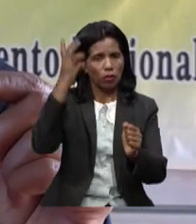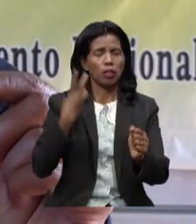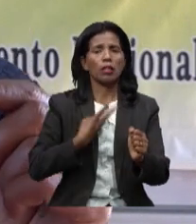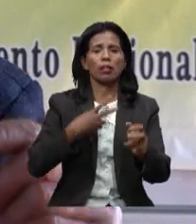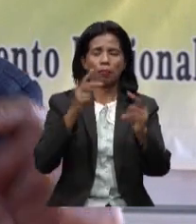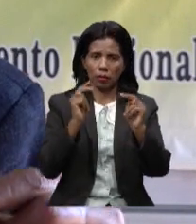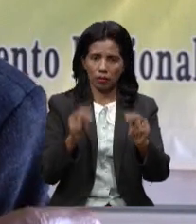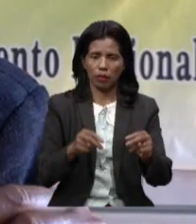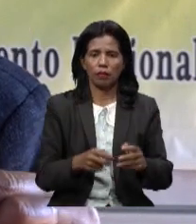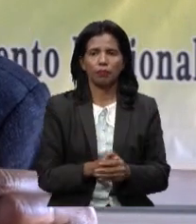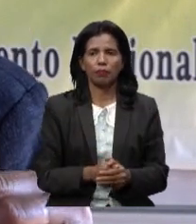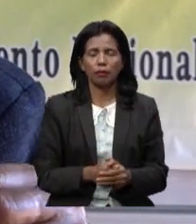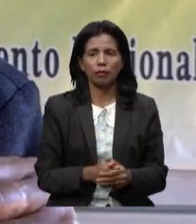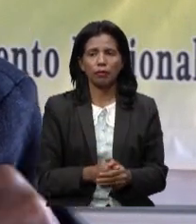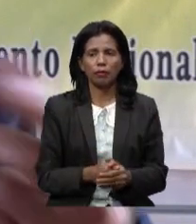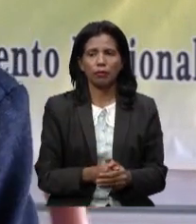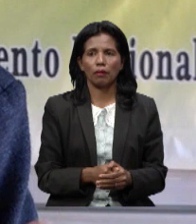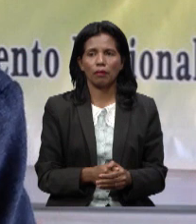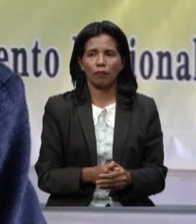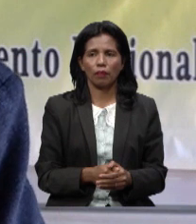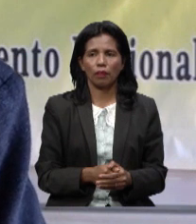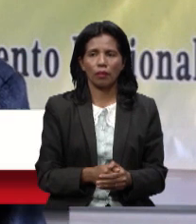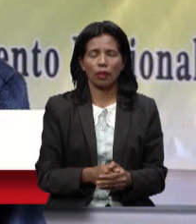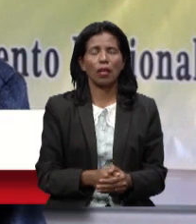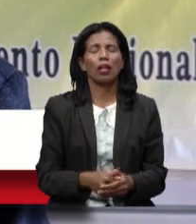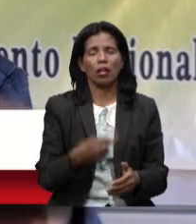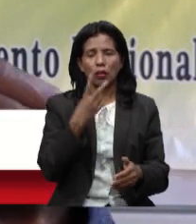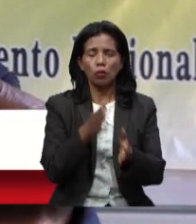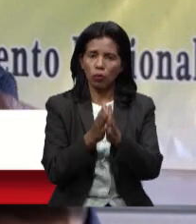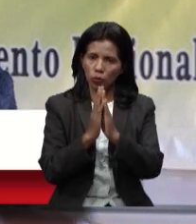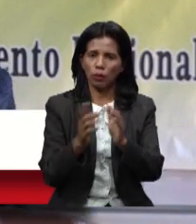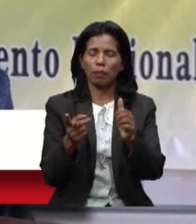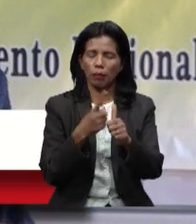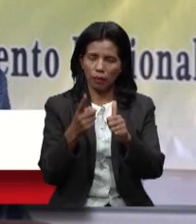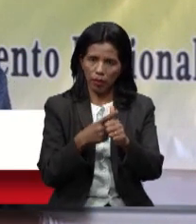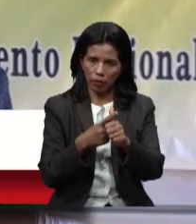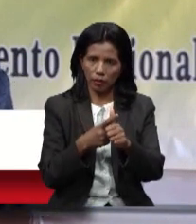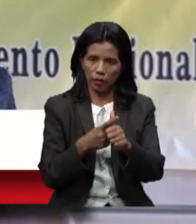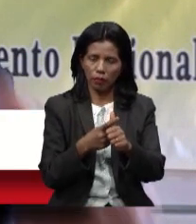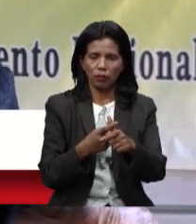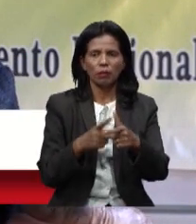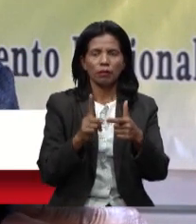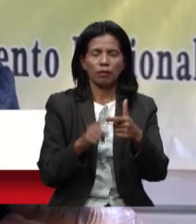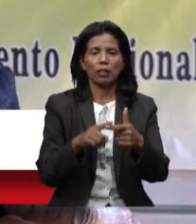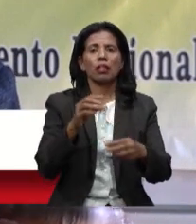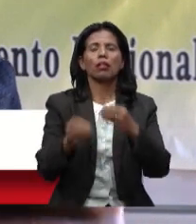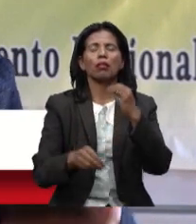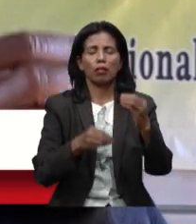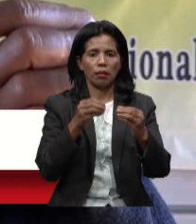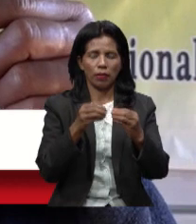precisa atu confirma uluk. Nós galai confirma uluk konaba